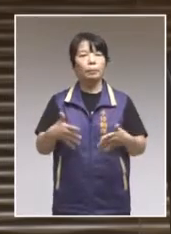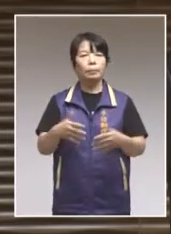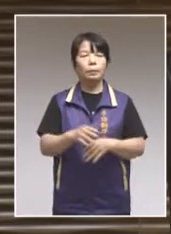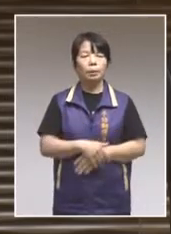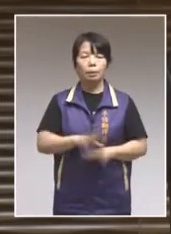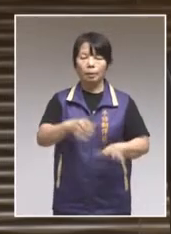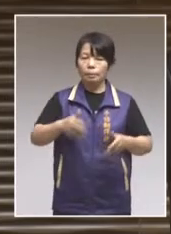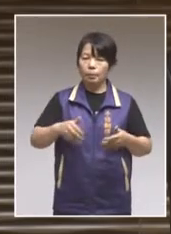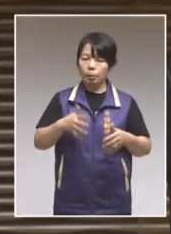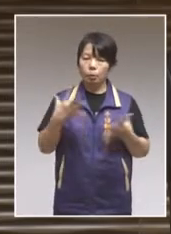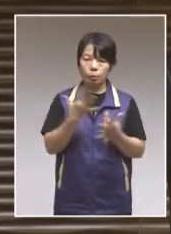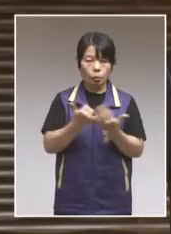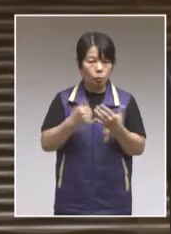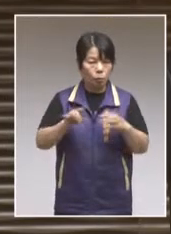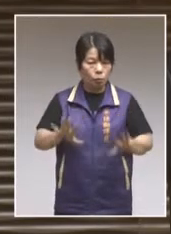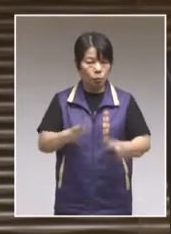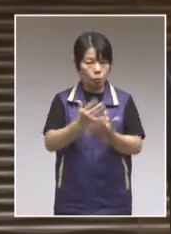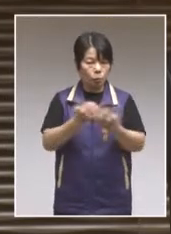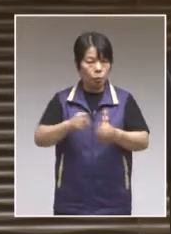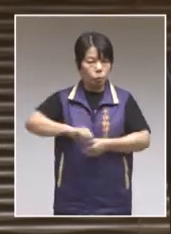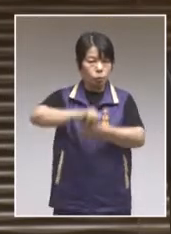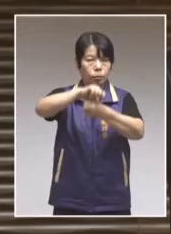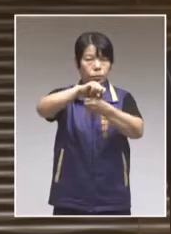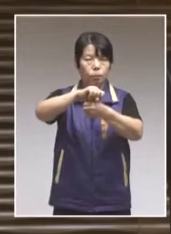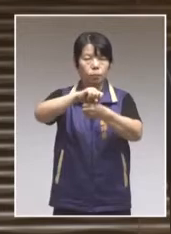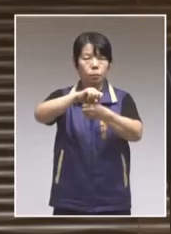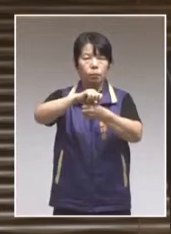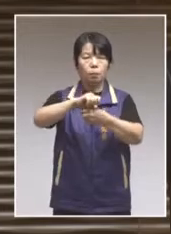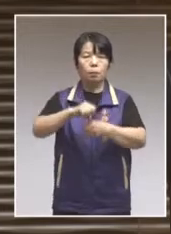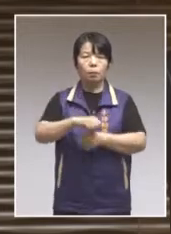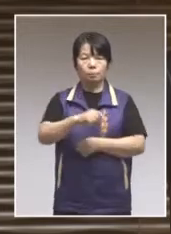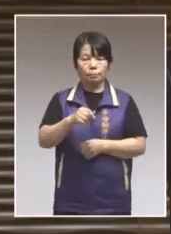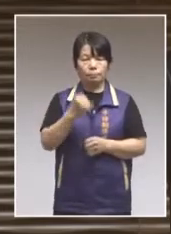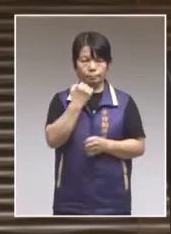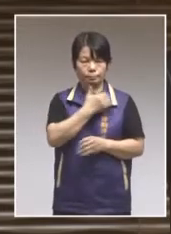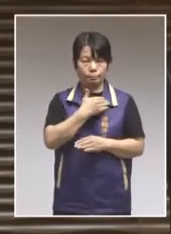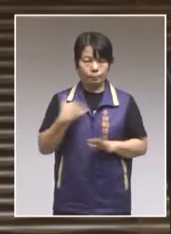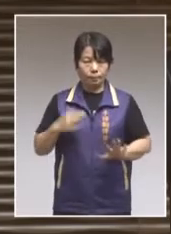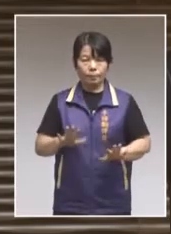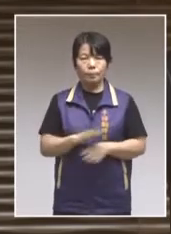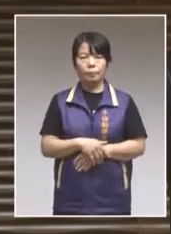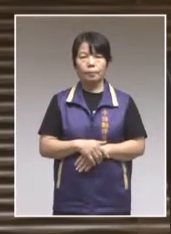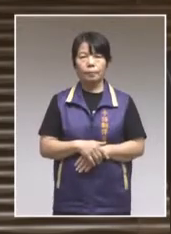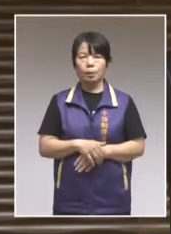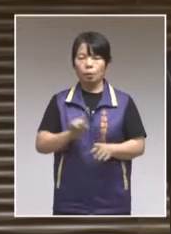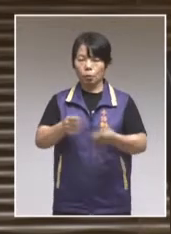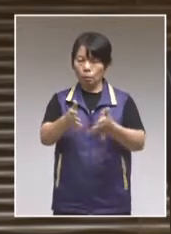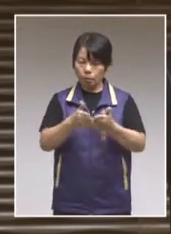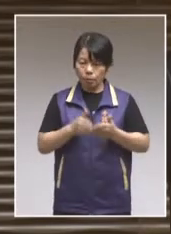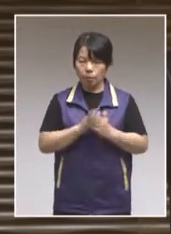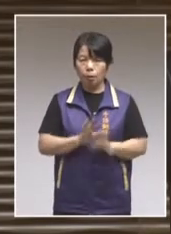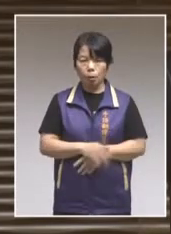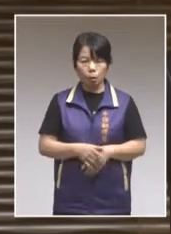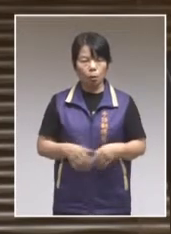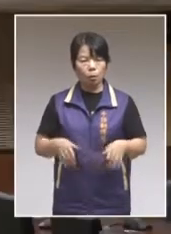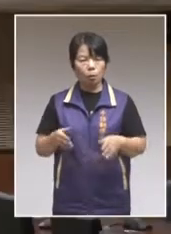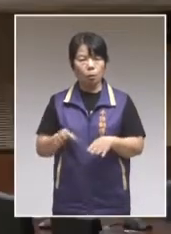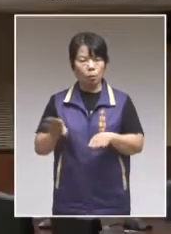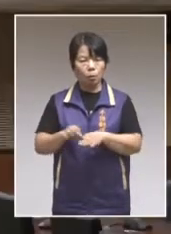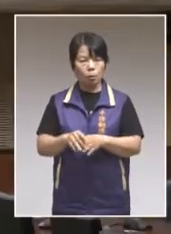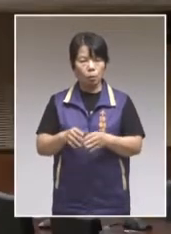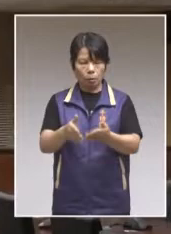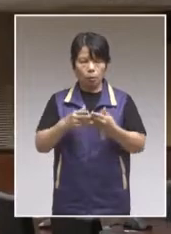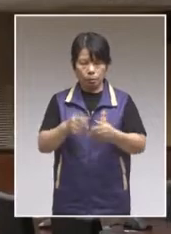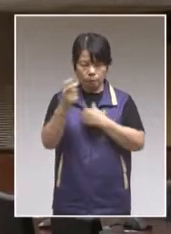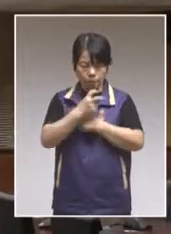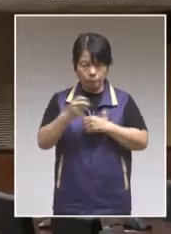上因为随着案件数的增加，哦，稍微有一点可能有一些 miss， 我们会针对这部分来检讨。以上。 好，